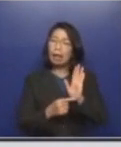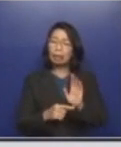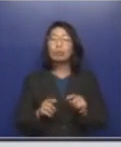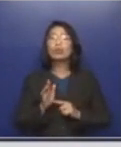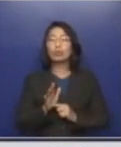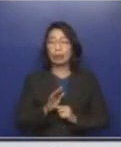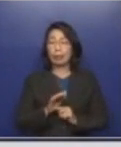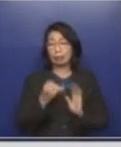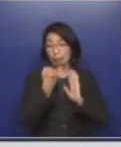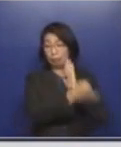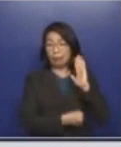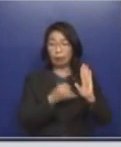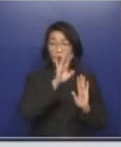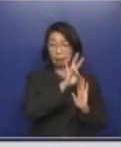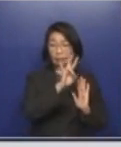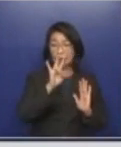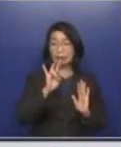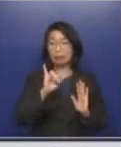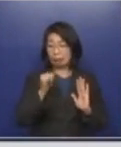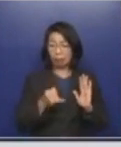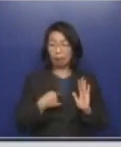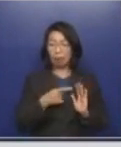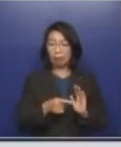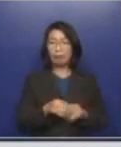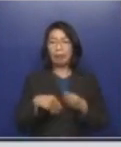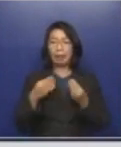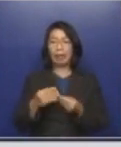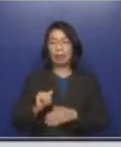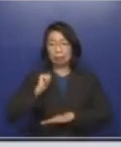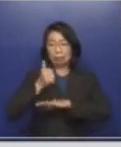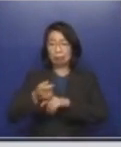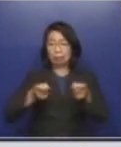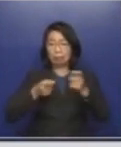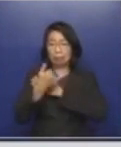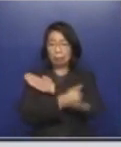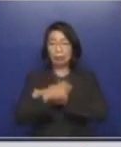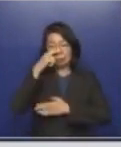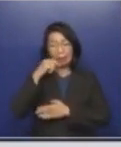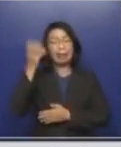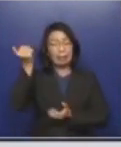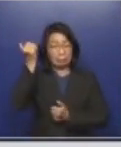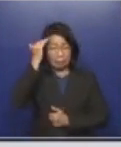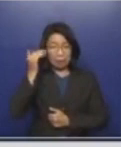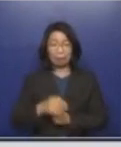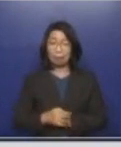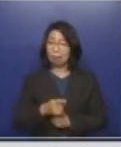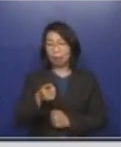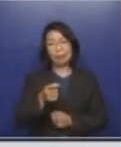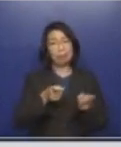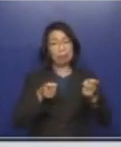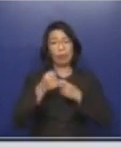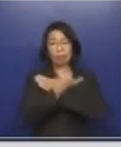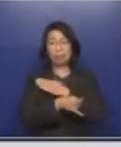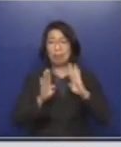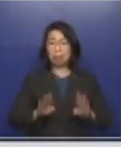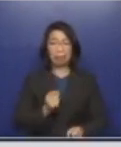วัด1ใน68ล้านคนให้ผู้บริหารประเทศได้รับรู้ครับเพราะว่าถ้าขืนท่านบริหารประเทศอย่างนี้เนี่ยไ